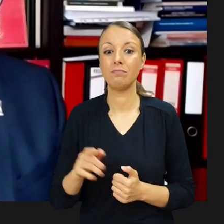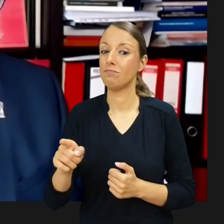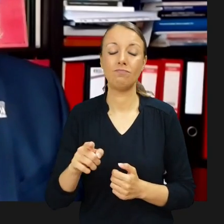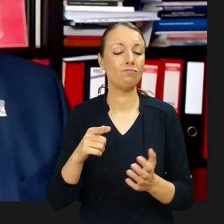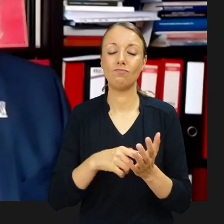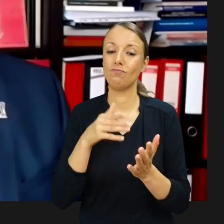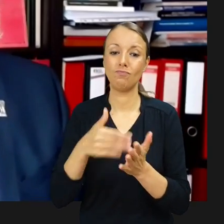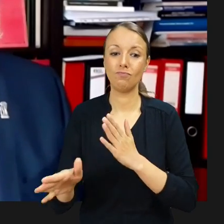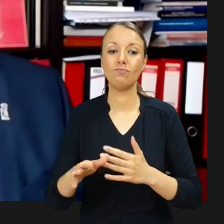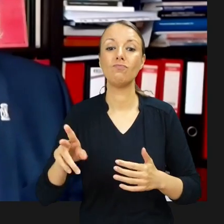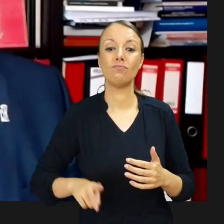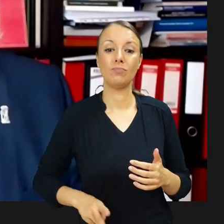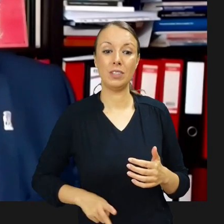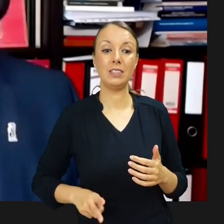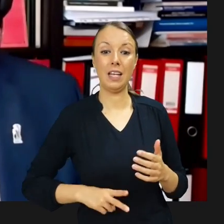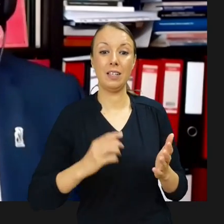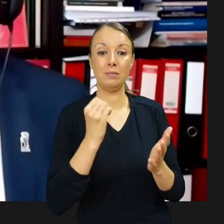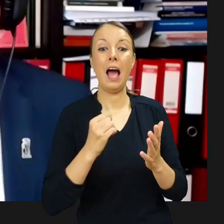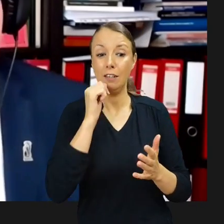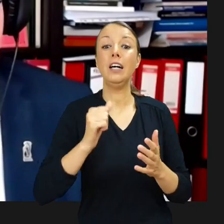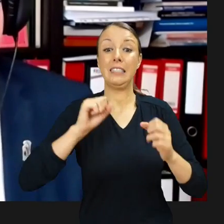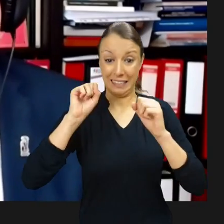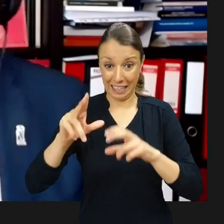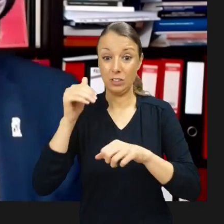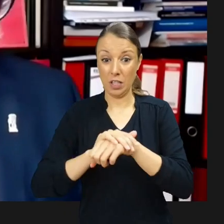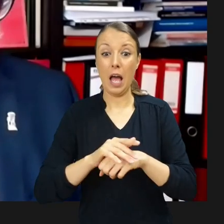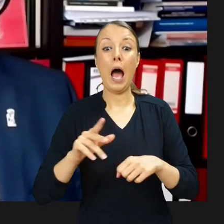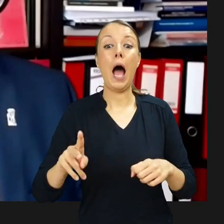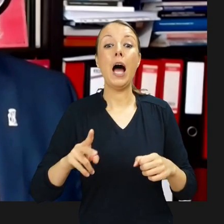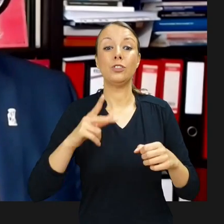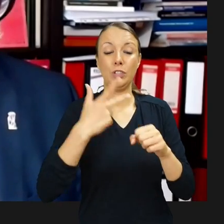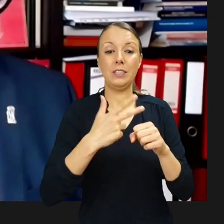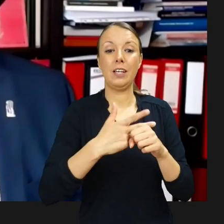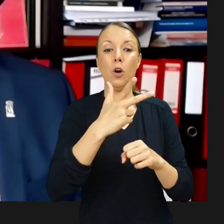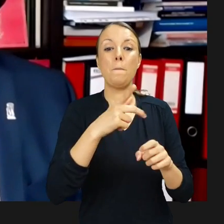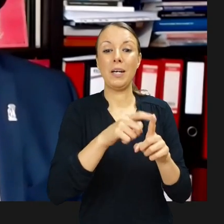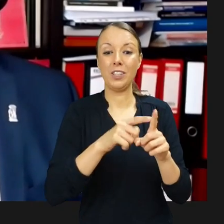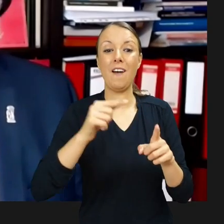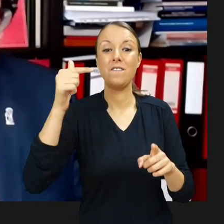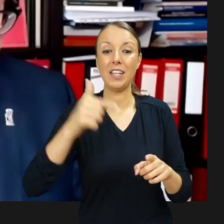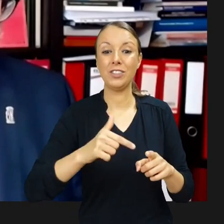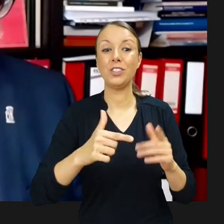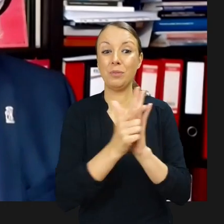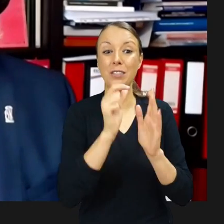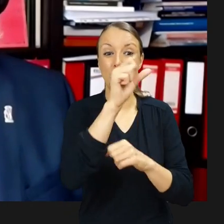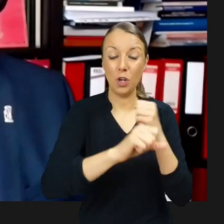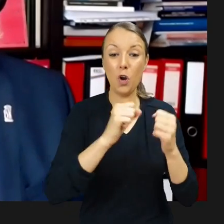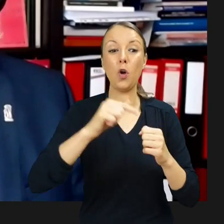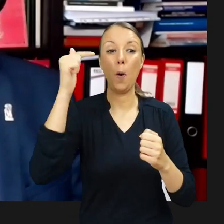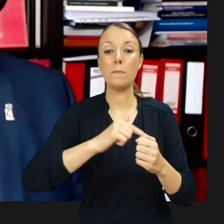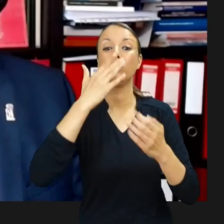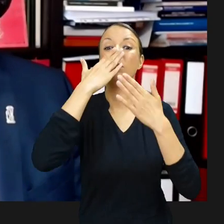rozpoznania punktu pierwszego wniosku z 30 października 2017 roku, w terminie 14